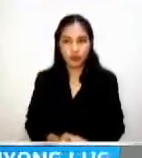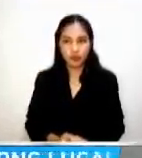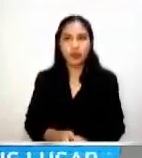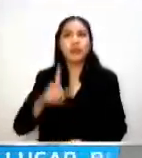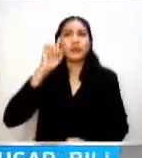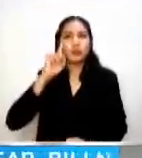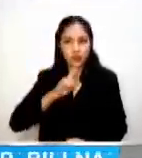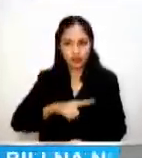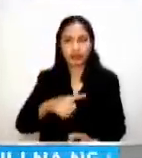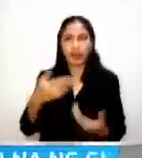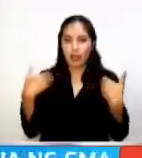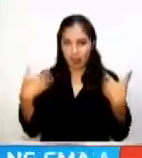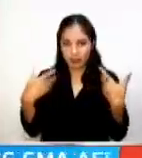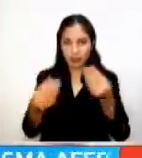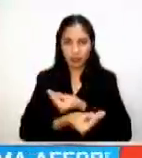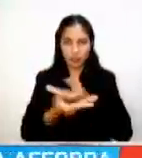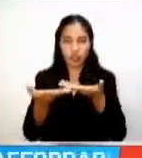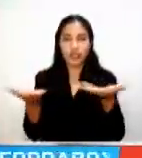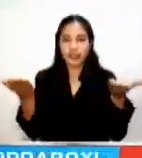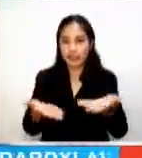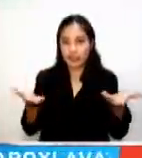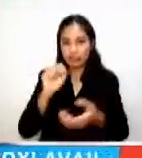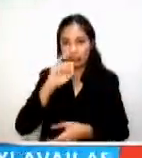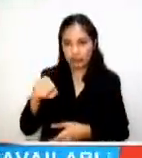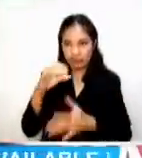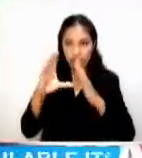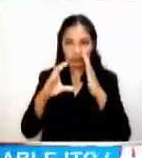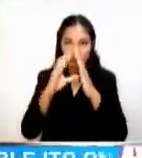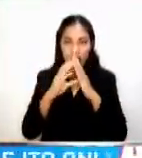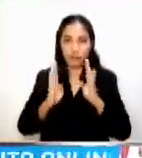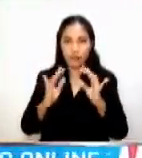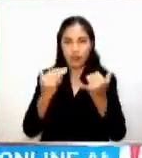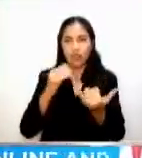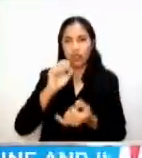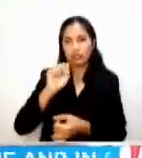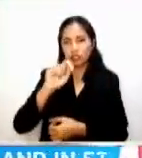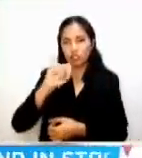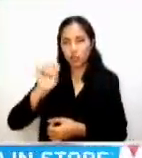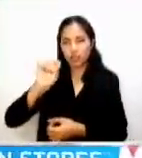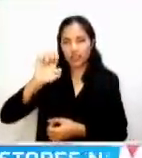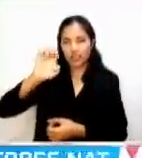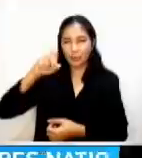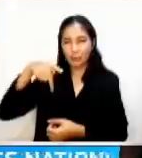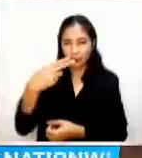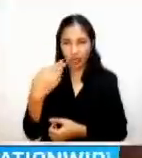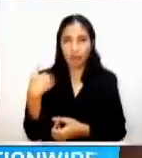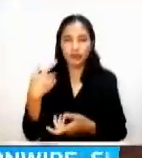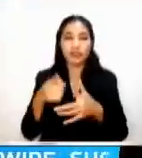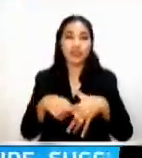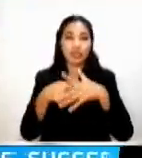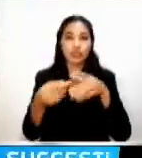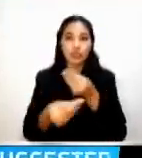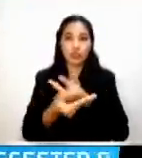ayuda sa San Juan City ngayong araw. Sa Barangay St. Joseph, nagsimula ang payout. 100 beneficiaryo kada oras ang